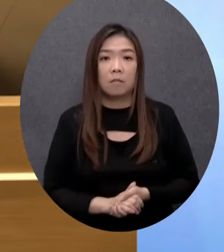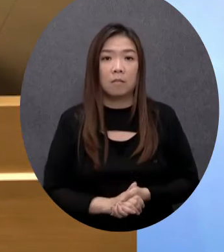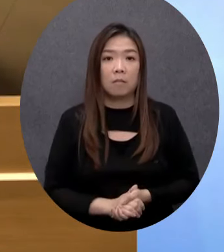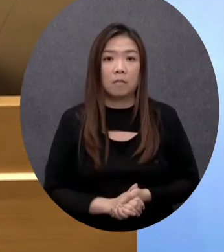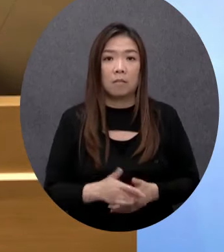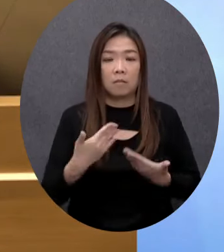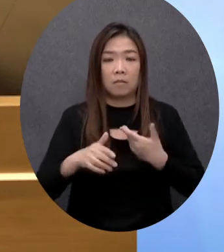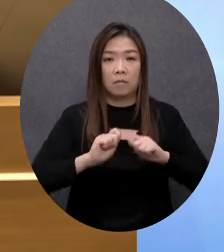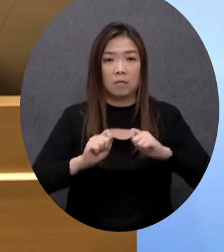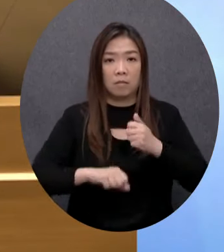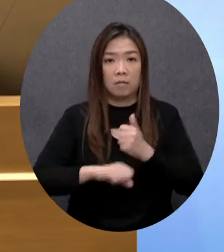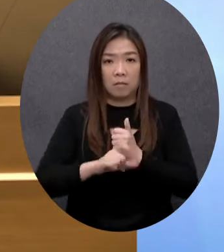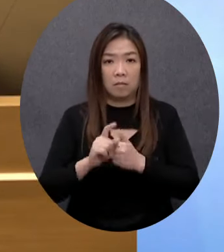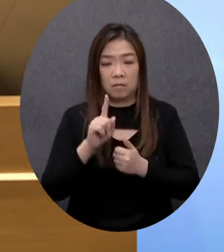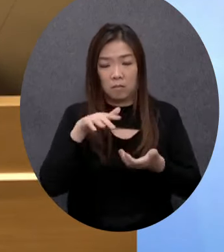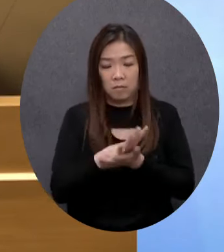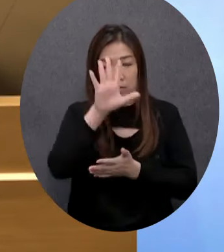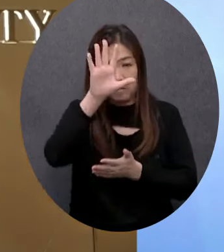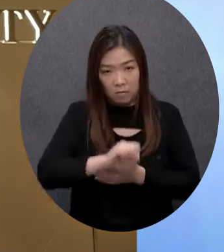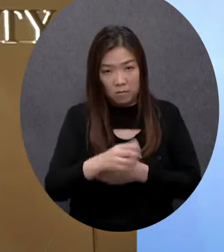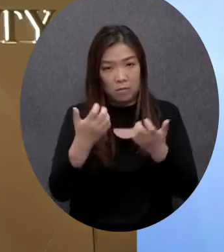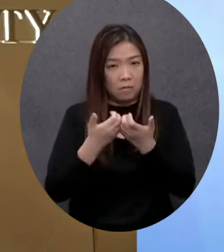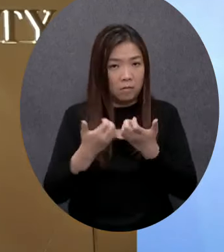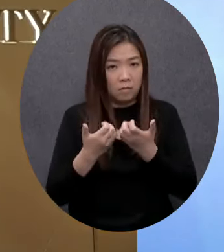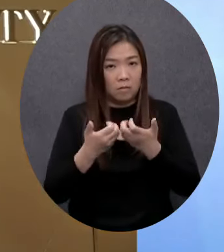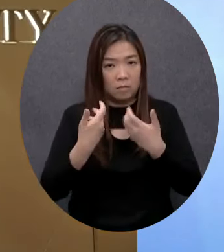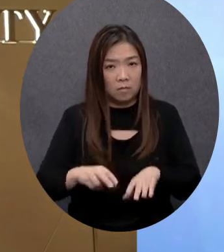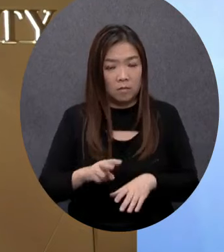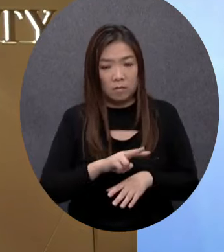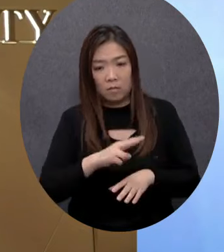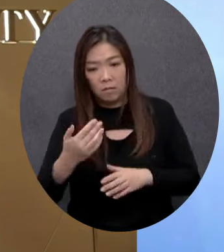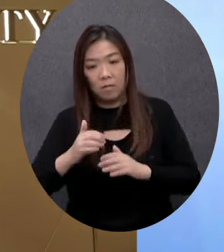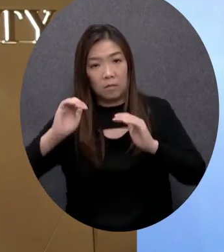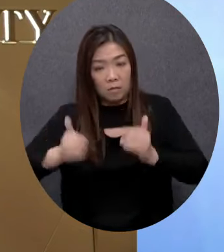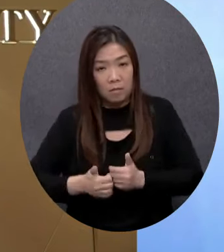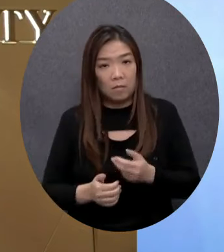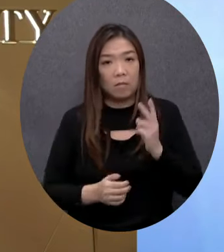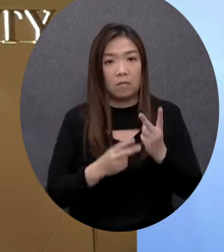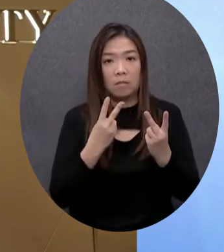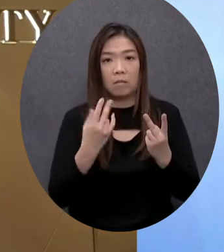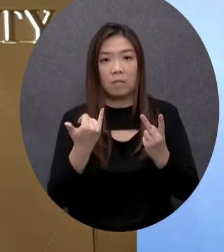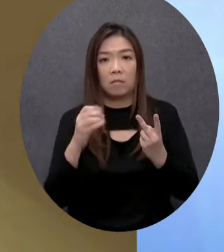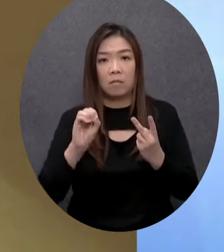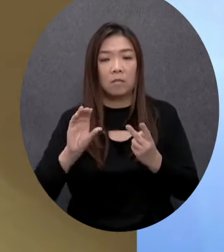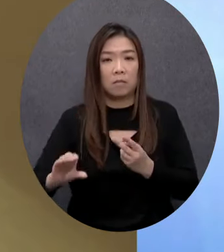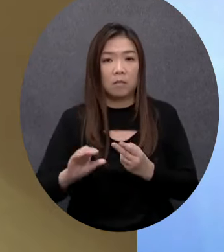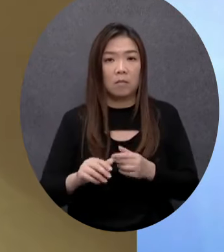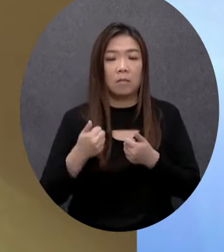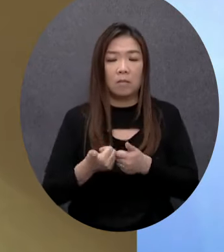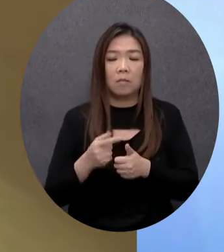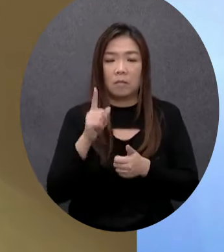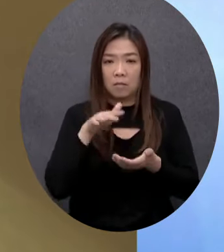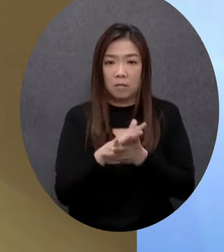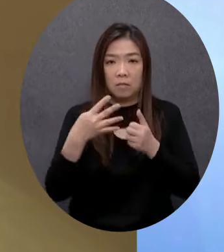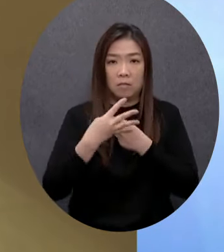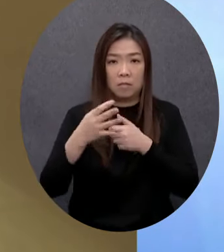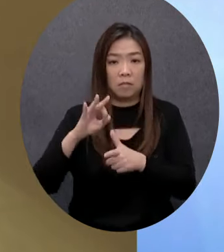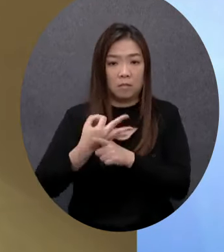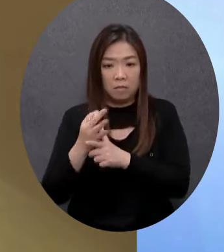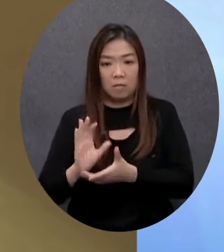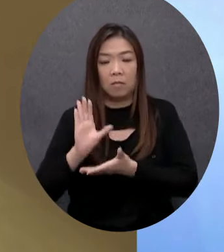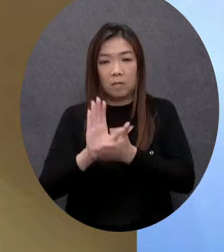外汇基金去年全年经审计后上调到大赚2260亿，但在去年第四季投资收入